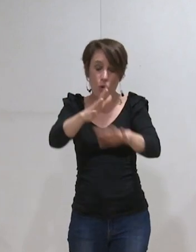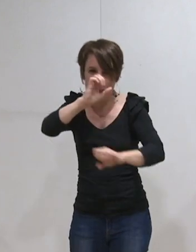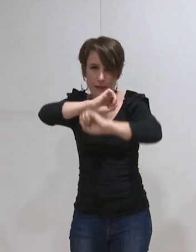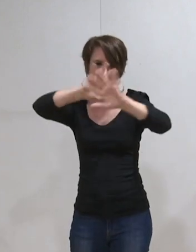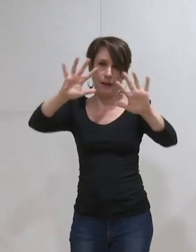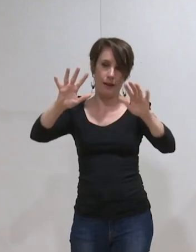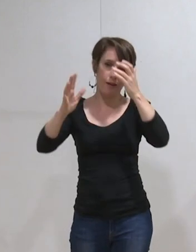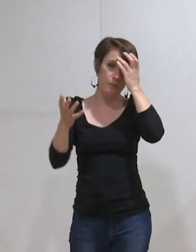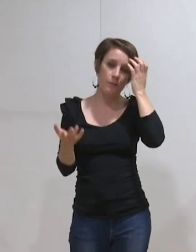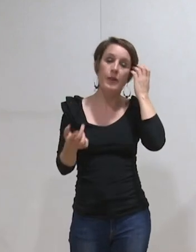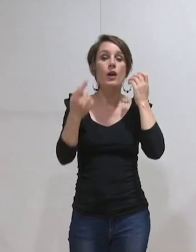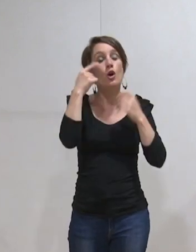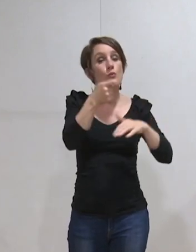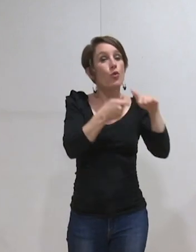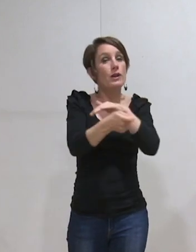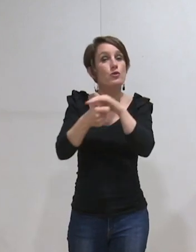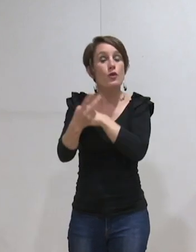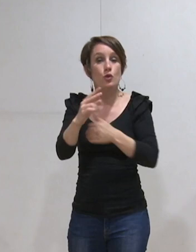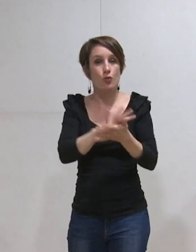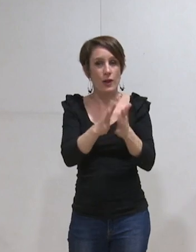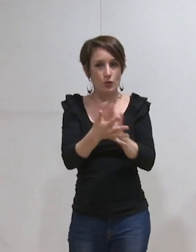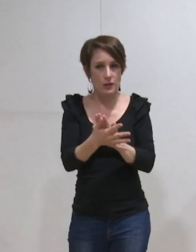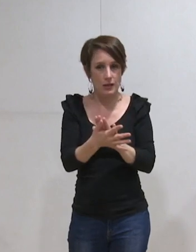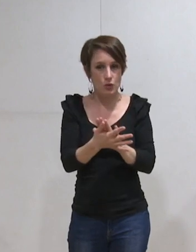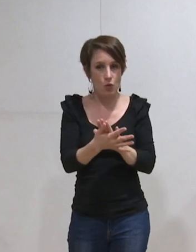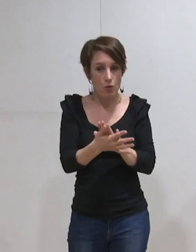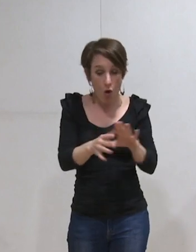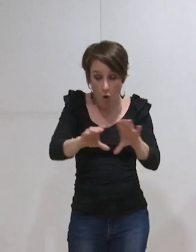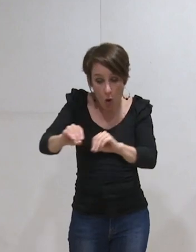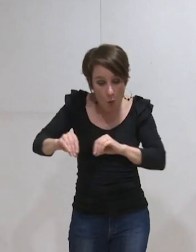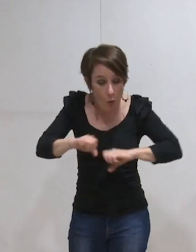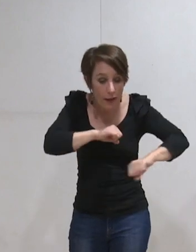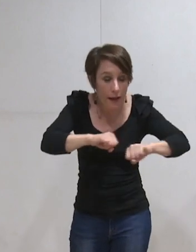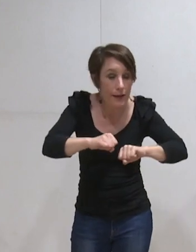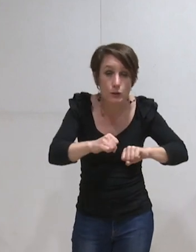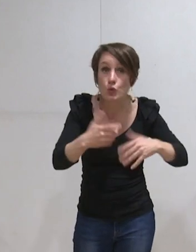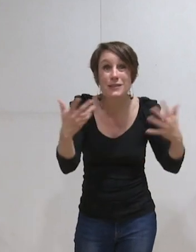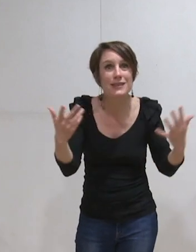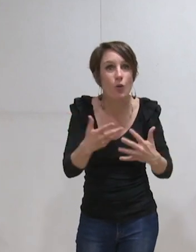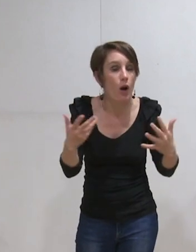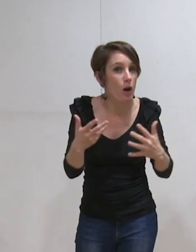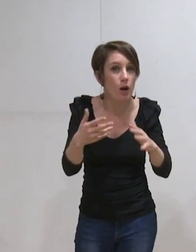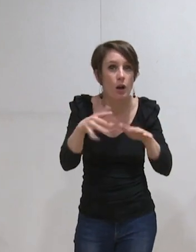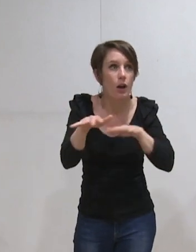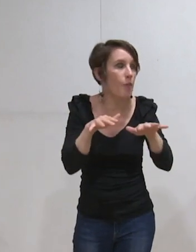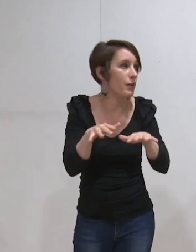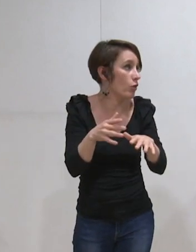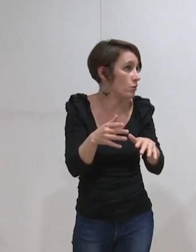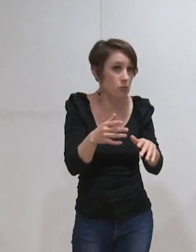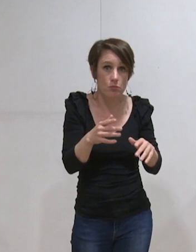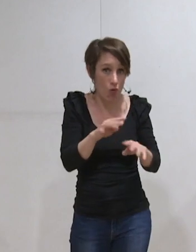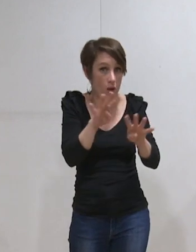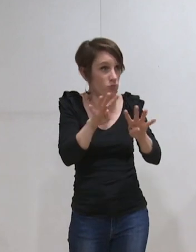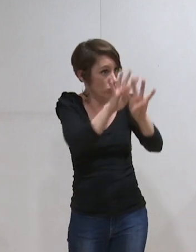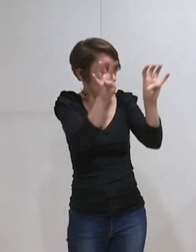d'attribution des subventions aux associations une grande question que je vous pose j'ai pas la réponse j'attends que vous nous